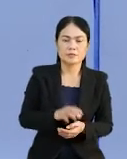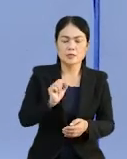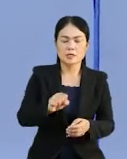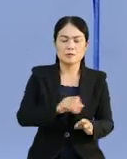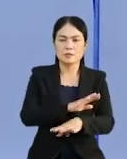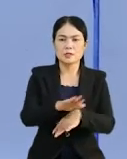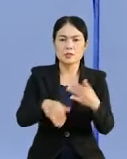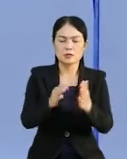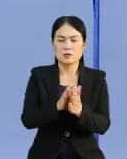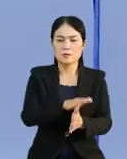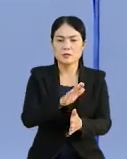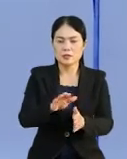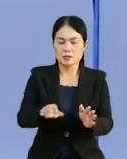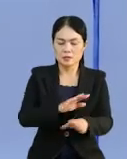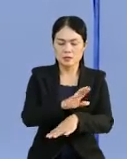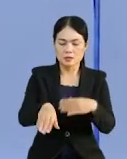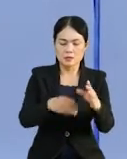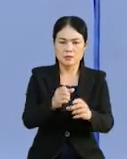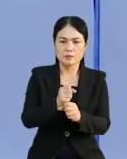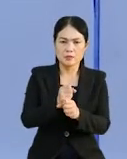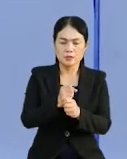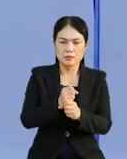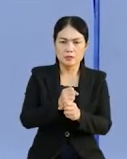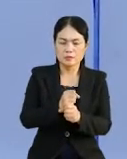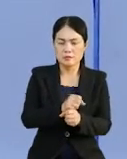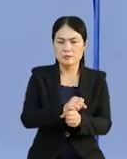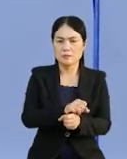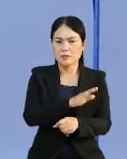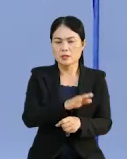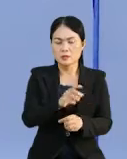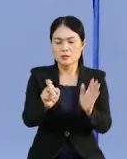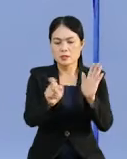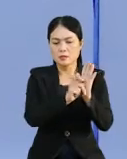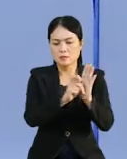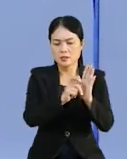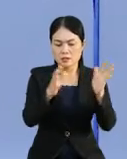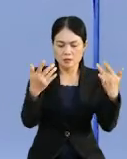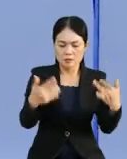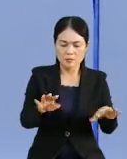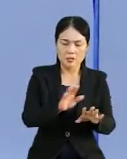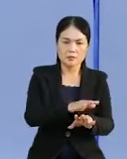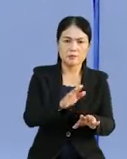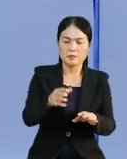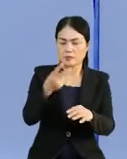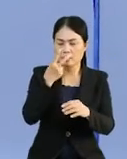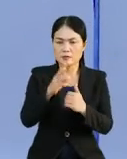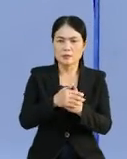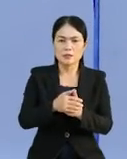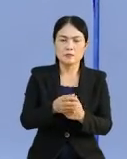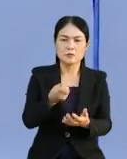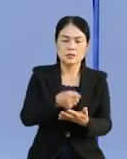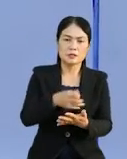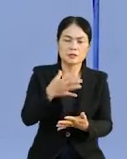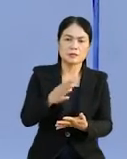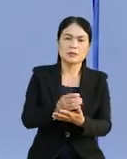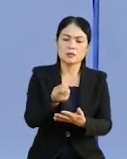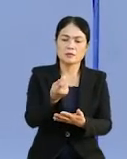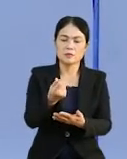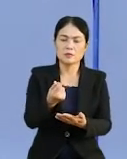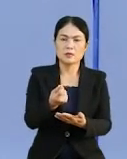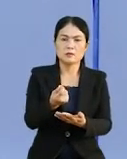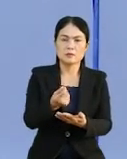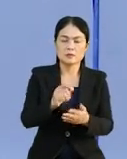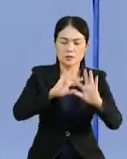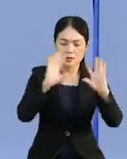Chà, ọc con, nẹ cừu xong không thay con tưởng ọc nếp bàn kẻ này rùi rùa hỏi. Chẳng con khơi nhớ nát hả? Đầm lầy, prạ xạ